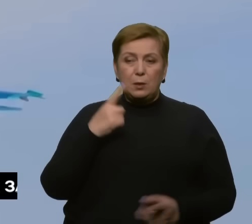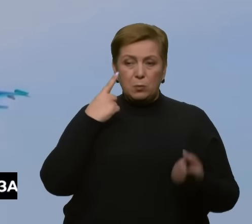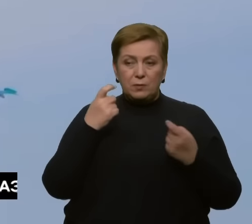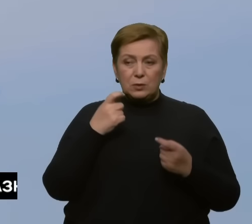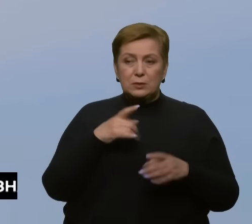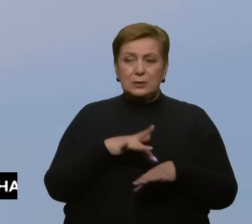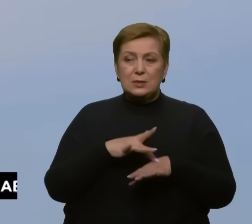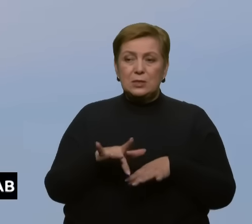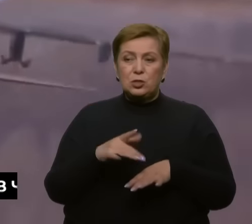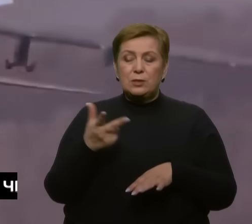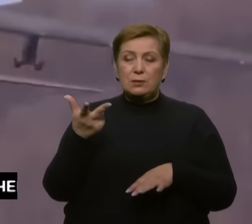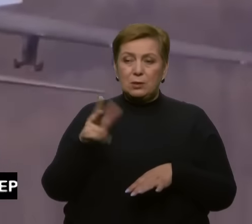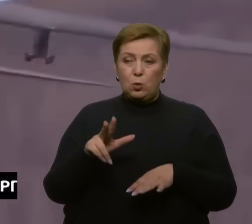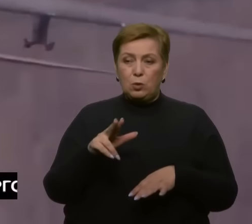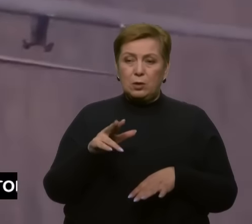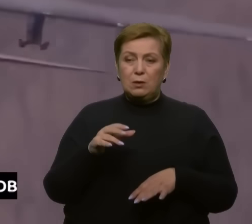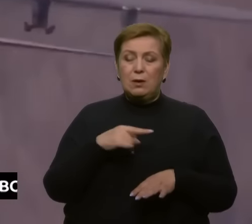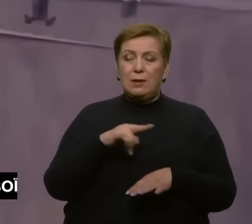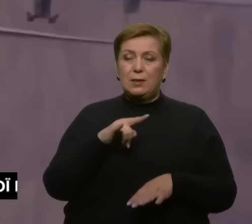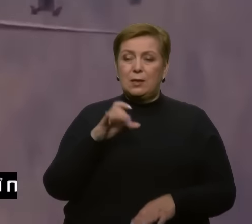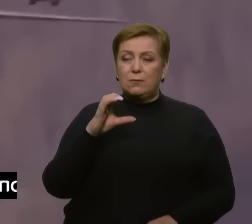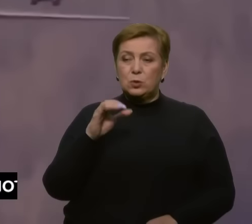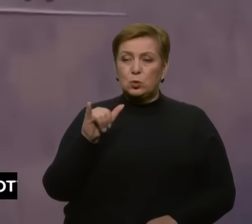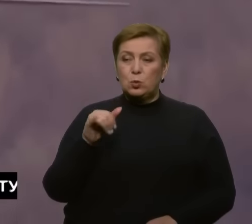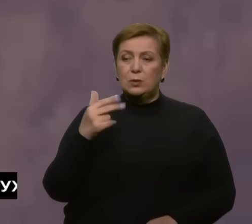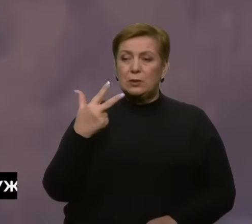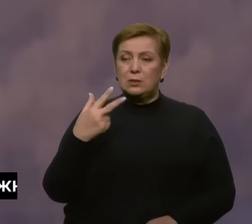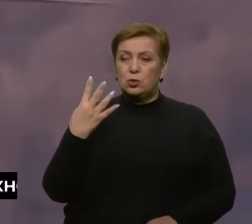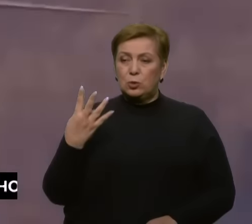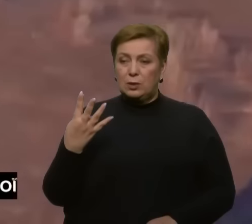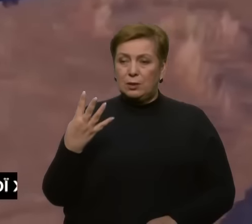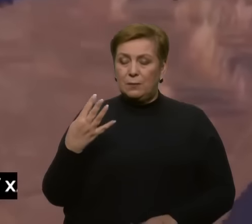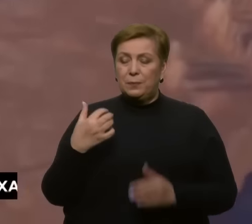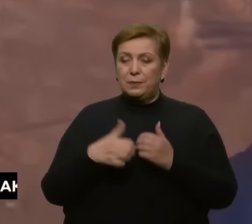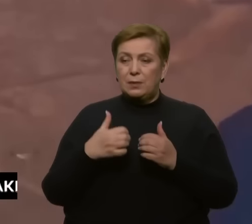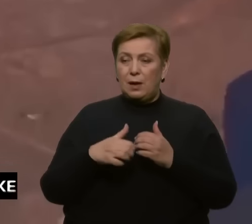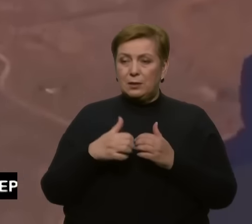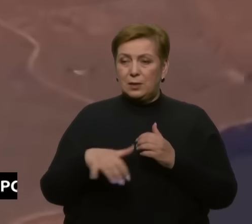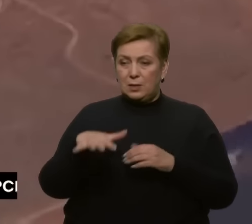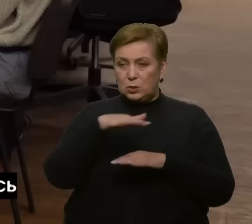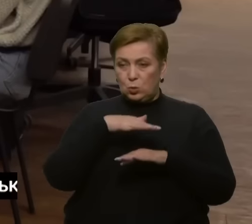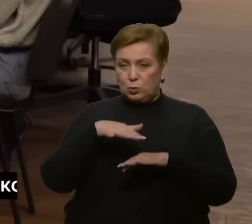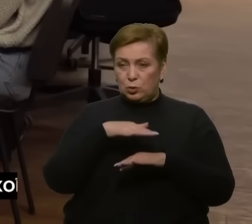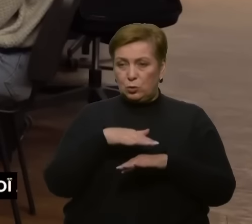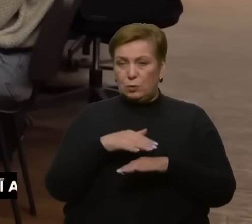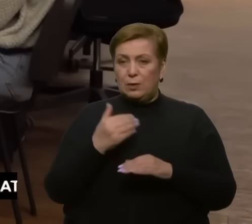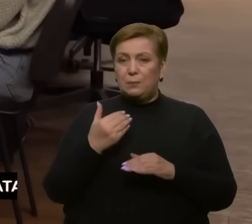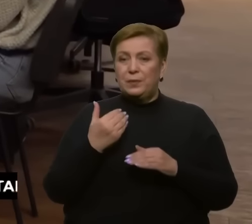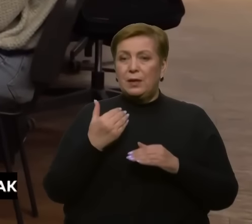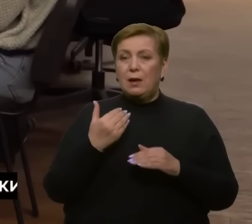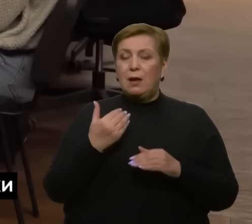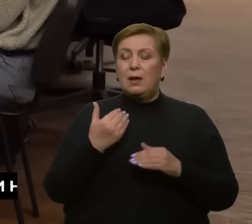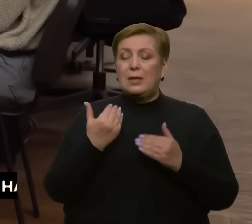одразу трьох російських літаків Су-34 в небі над Херсонщиною. За словами авіаційного експерта Костянтина Криволапа, їхнє завдання